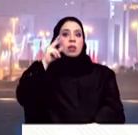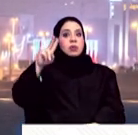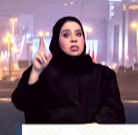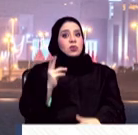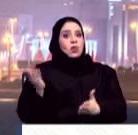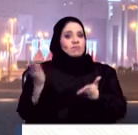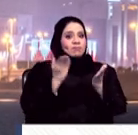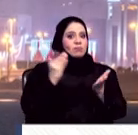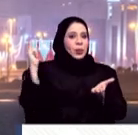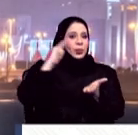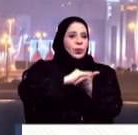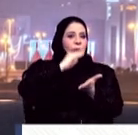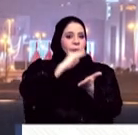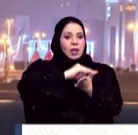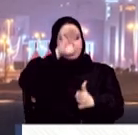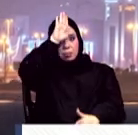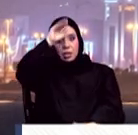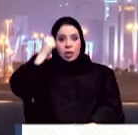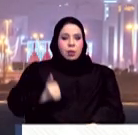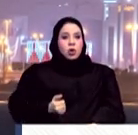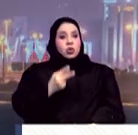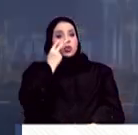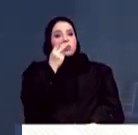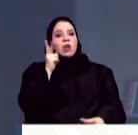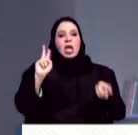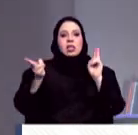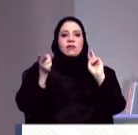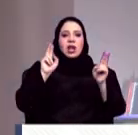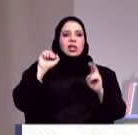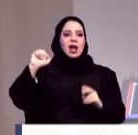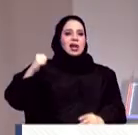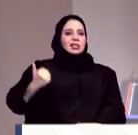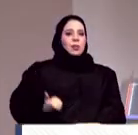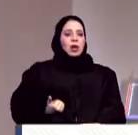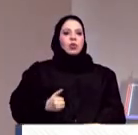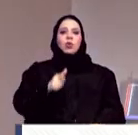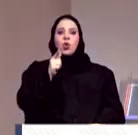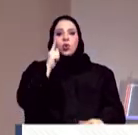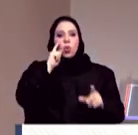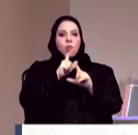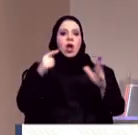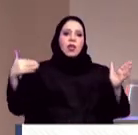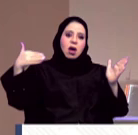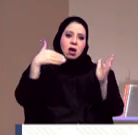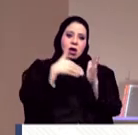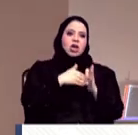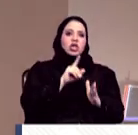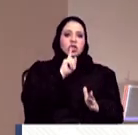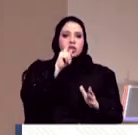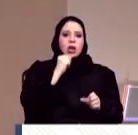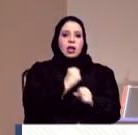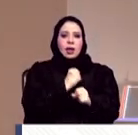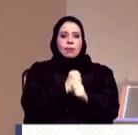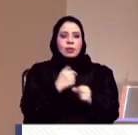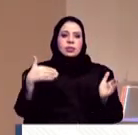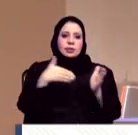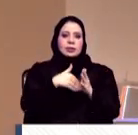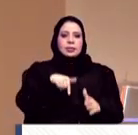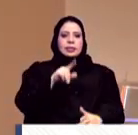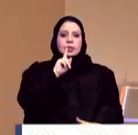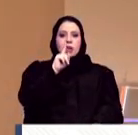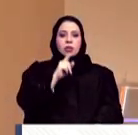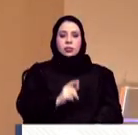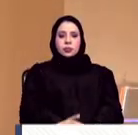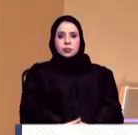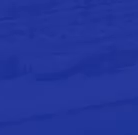زوار المملكه والقادمين اليها من الخارج بهذه المناسبه الوطنيه التي يحتفى بها حتى نهايه العام